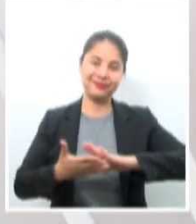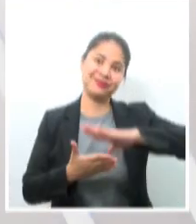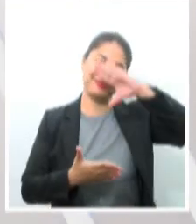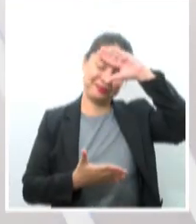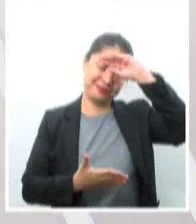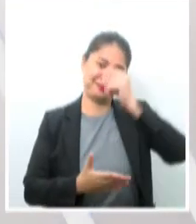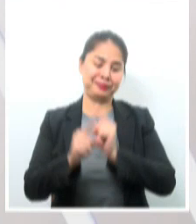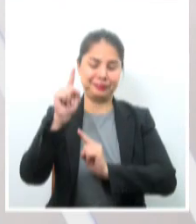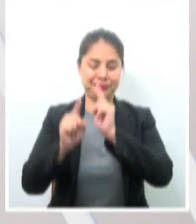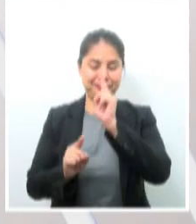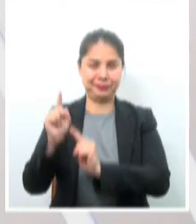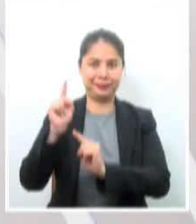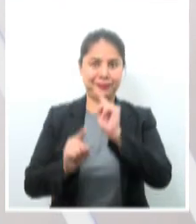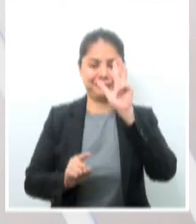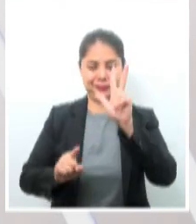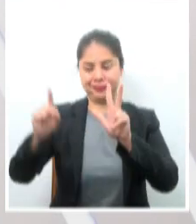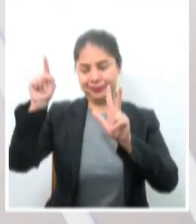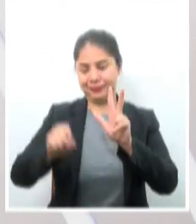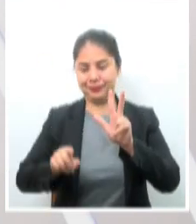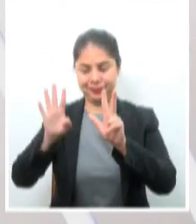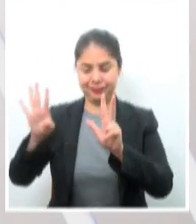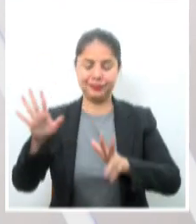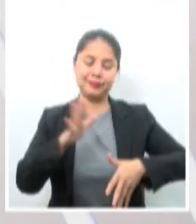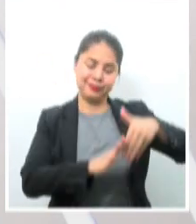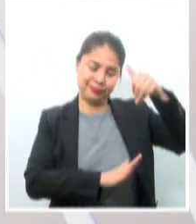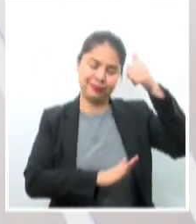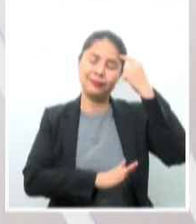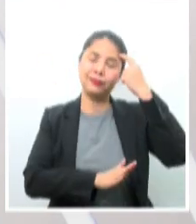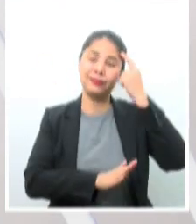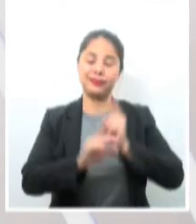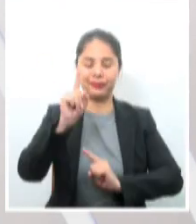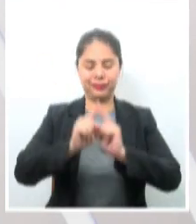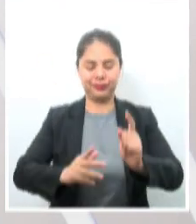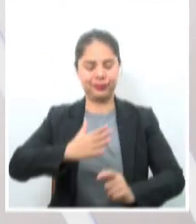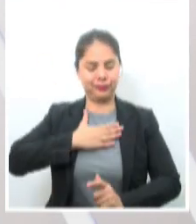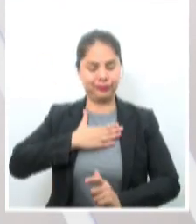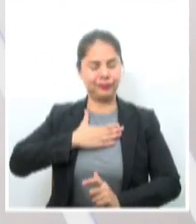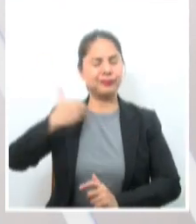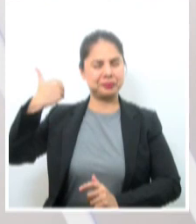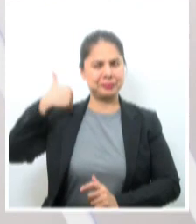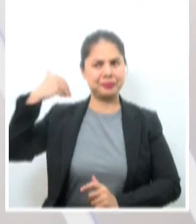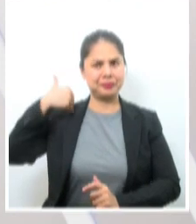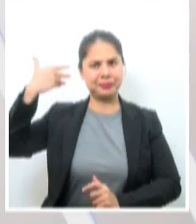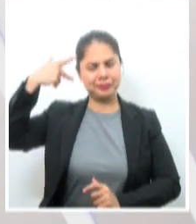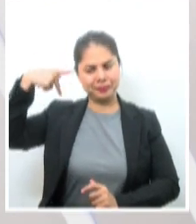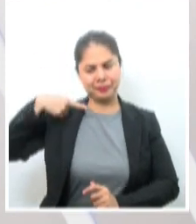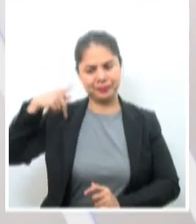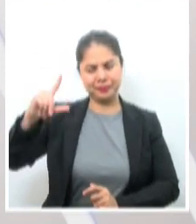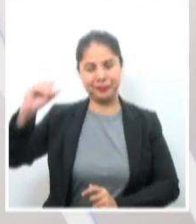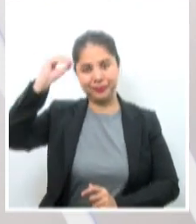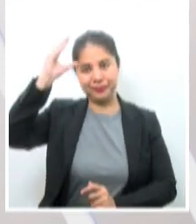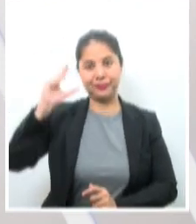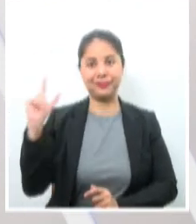การสำรวจมากกว่า3ใน4แล้วนะคะที่ทำให้รู้จักต้นทุนของตัวเองเบื้องต้นค่ะว่าตัวเองนั้นมีต้นทุนอะไรและจะไปต่อยอดอย่างไรต่อนะ